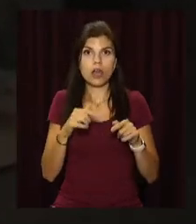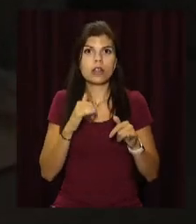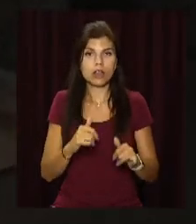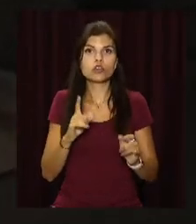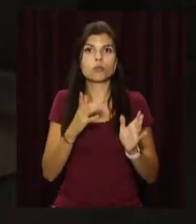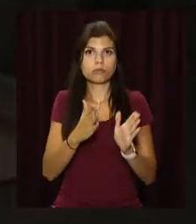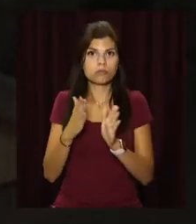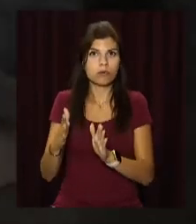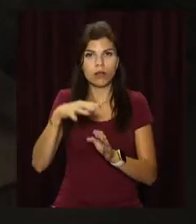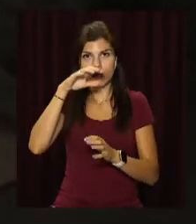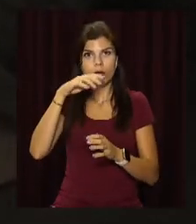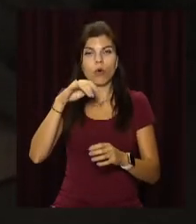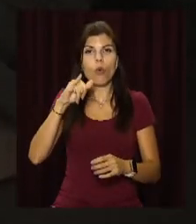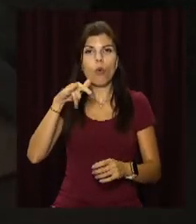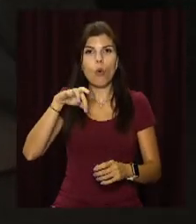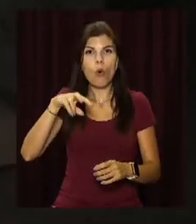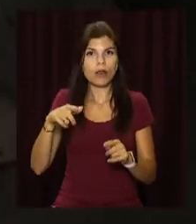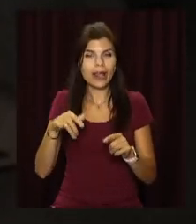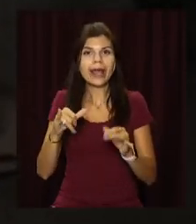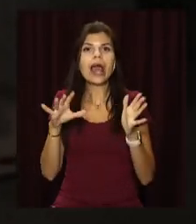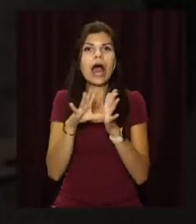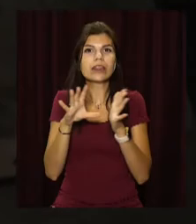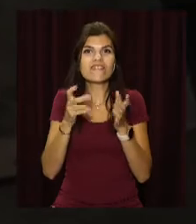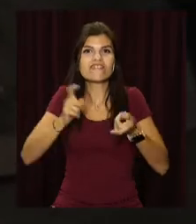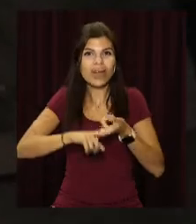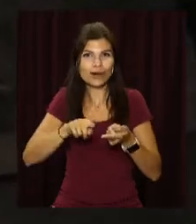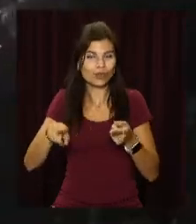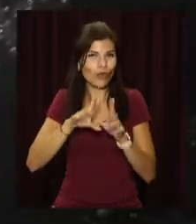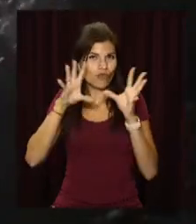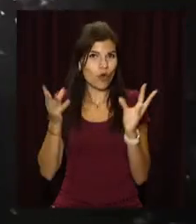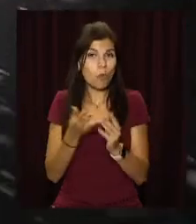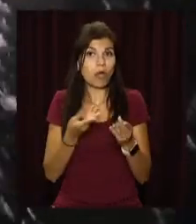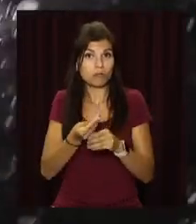стабільної роботи вугільної галузі та енергетичного сектору України загалом.